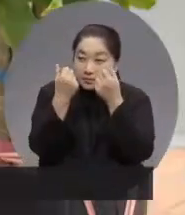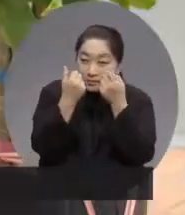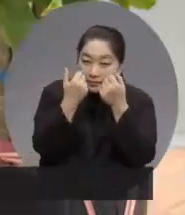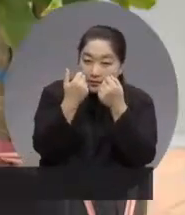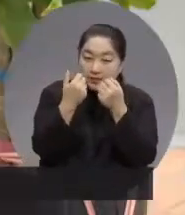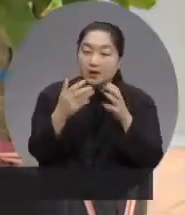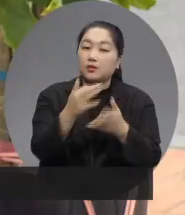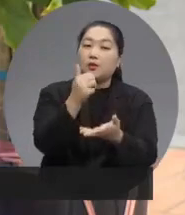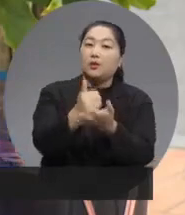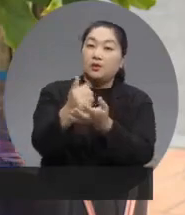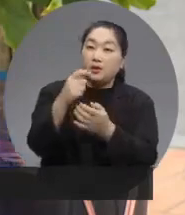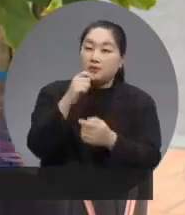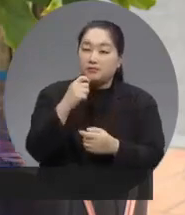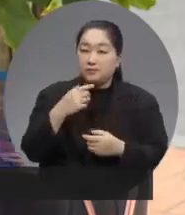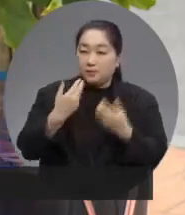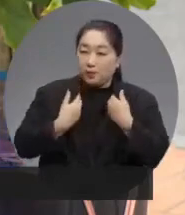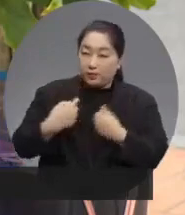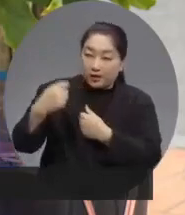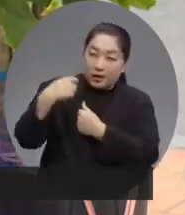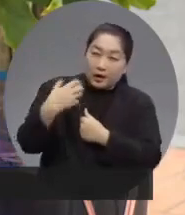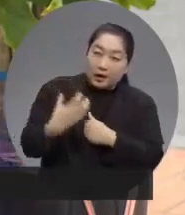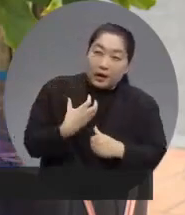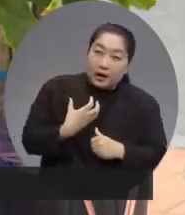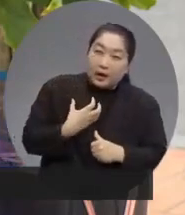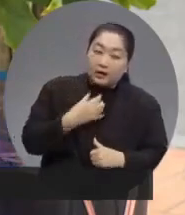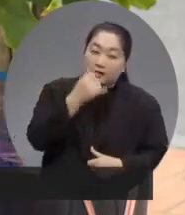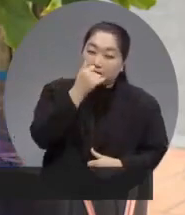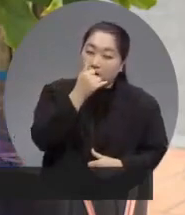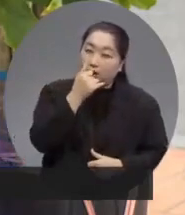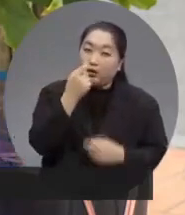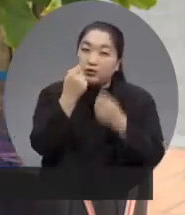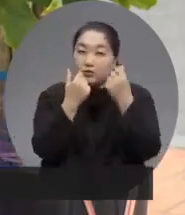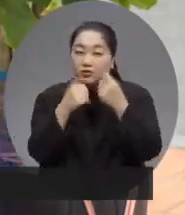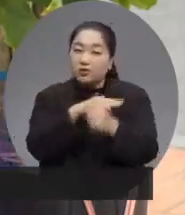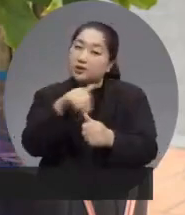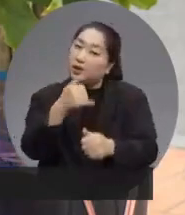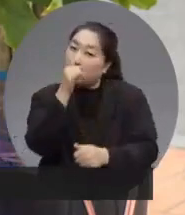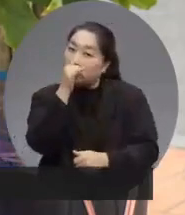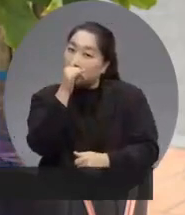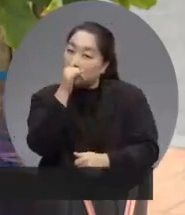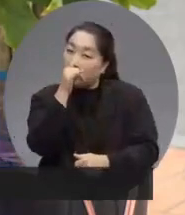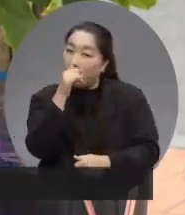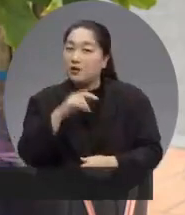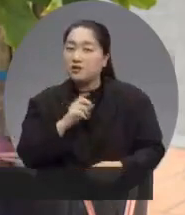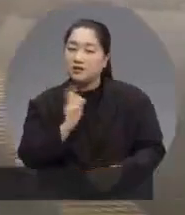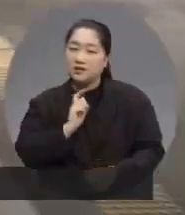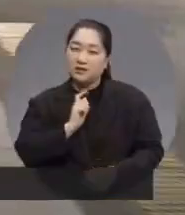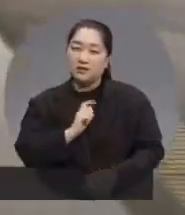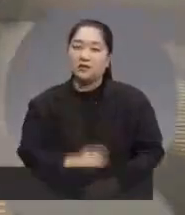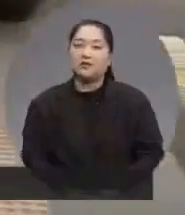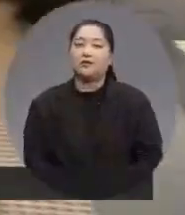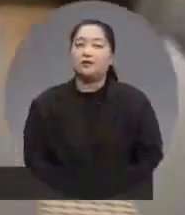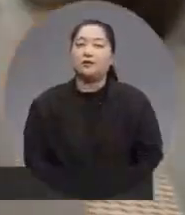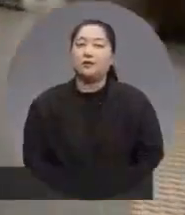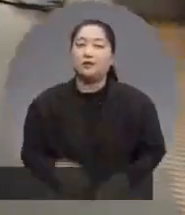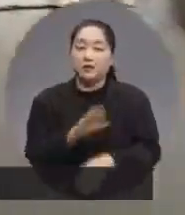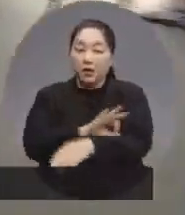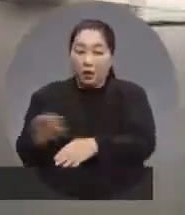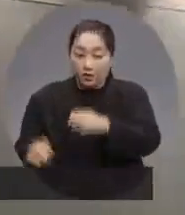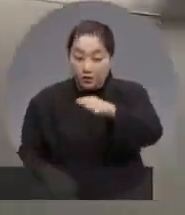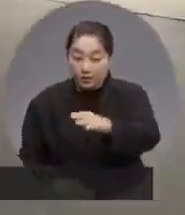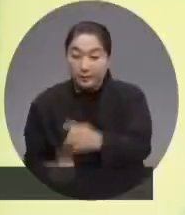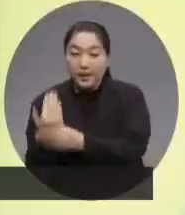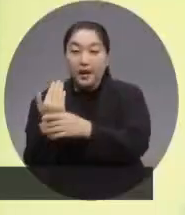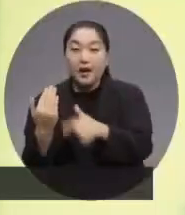도지사의 어떤 무언의 압박이 있었건 눈치를 볼 수밖에 없는 상황이 있지 않았을까라는. 오송 지하차도